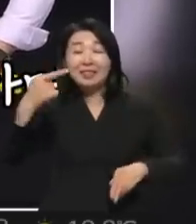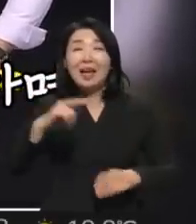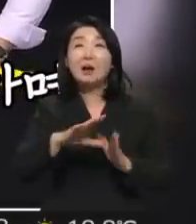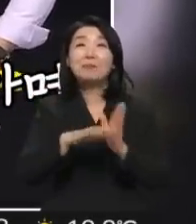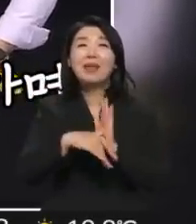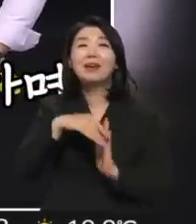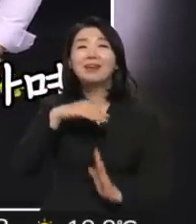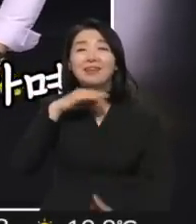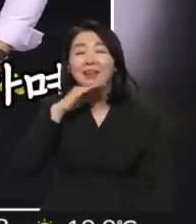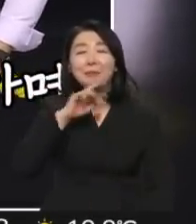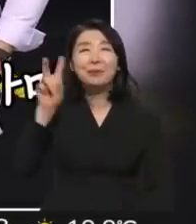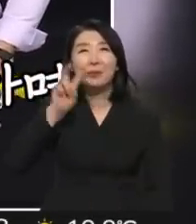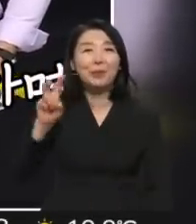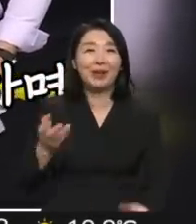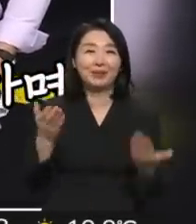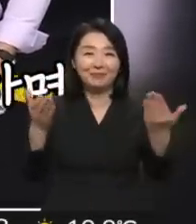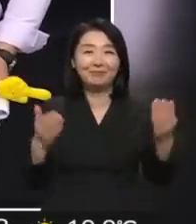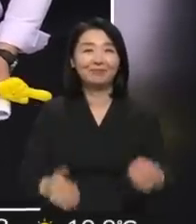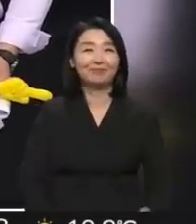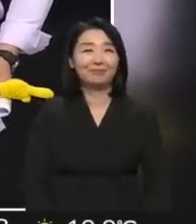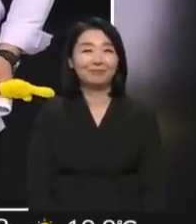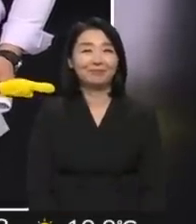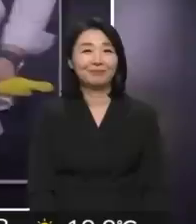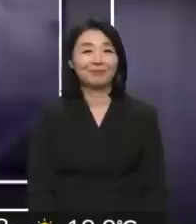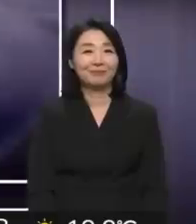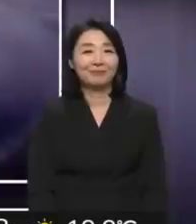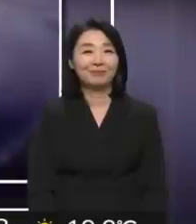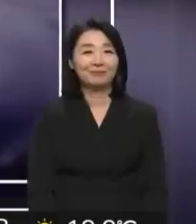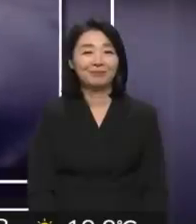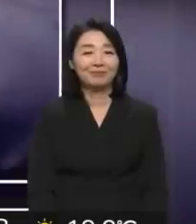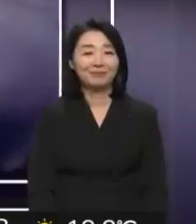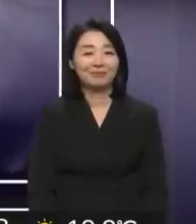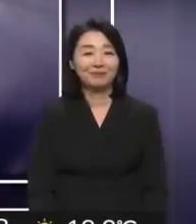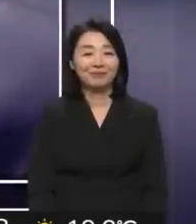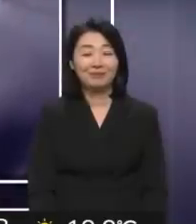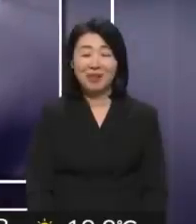기대하며 이 노래로 가름하겠습니다. 아싸!